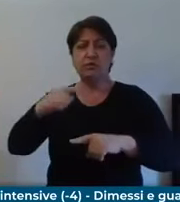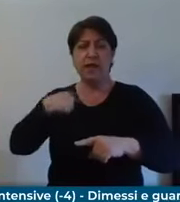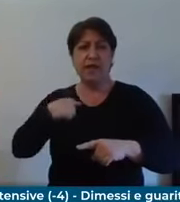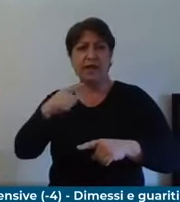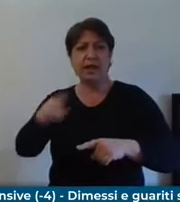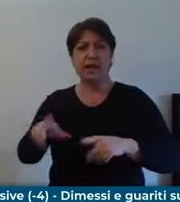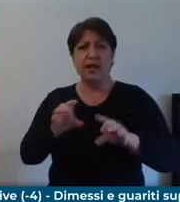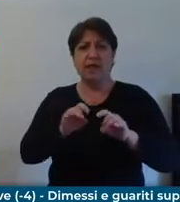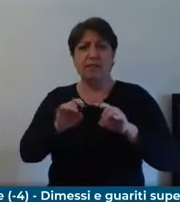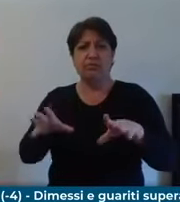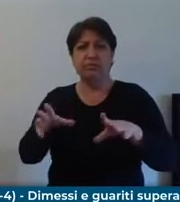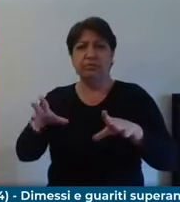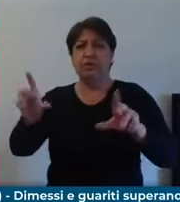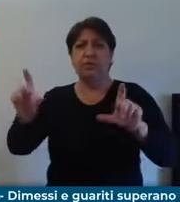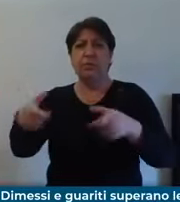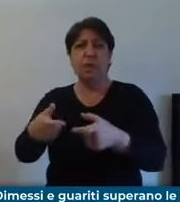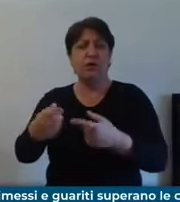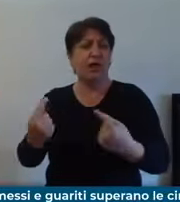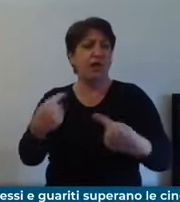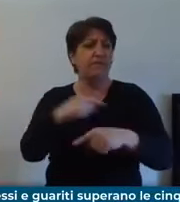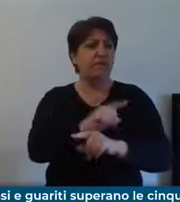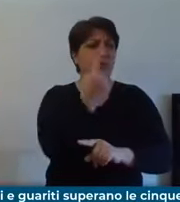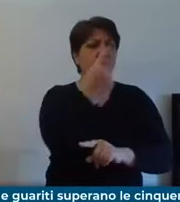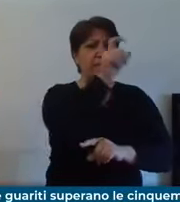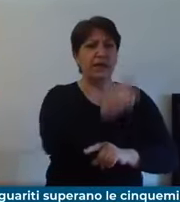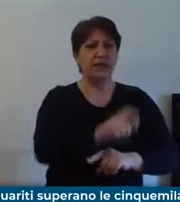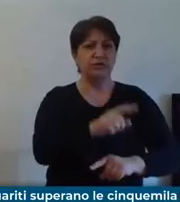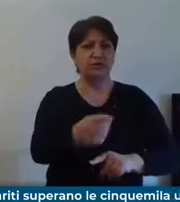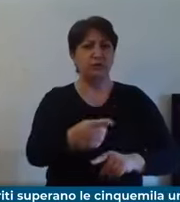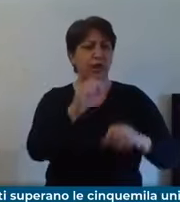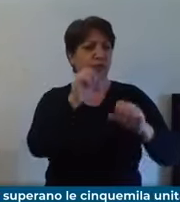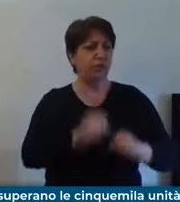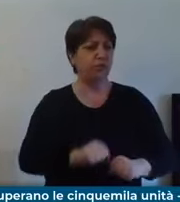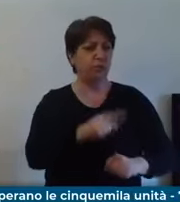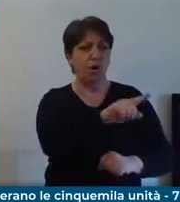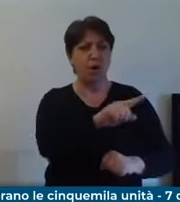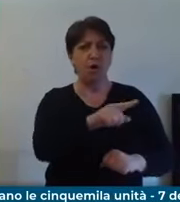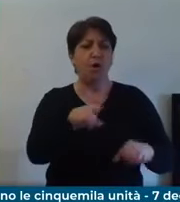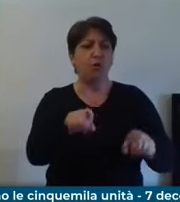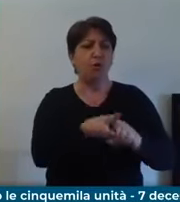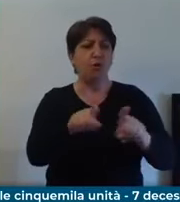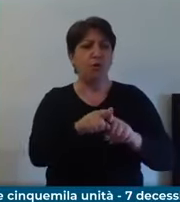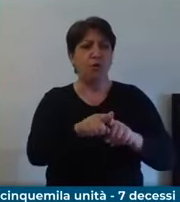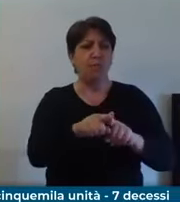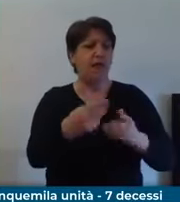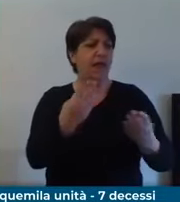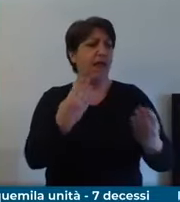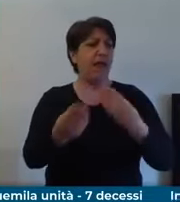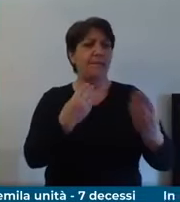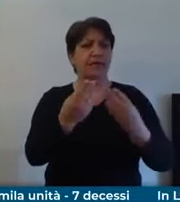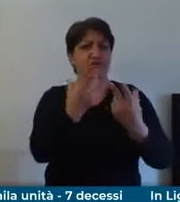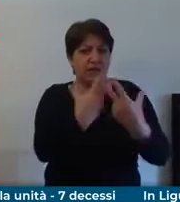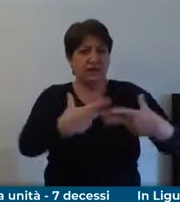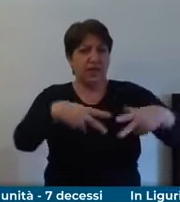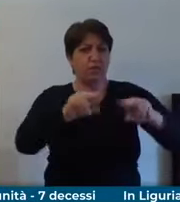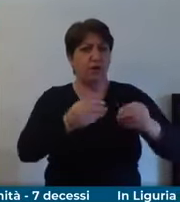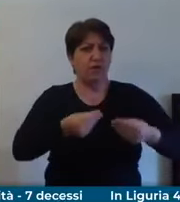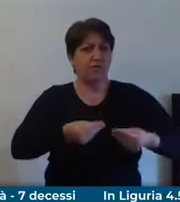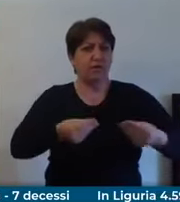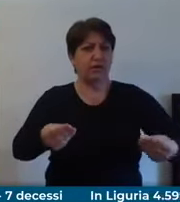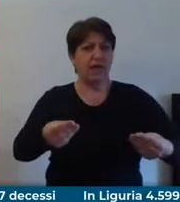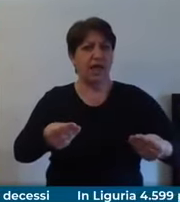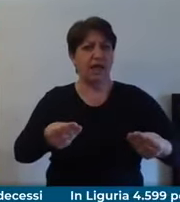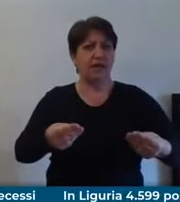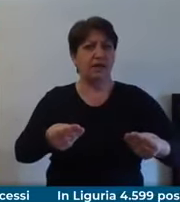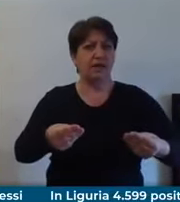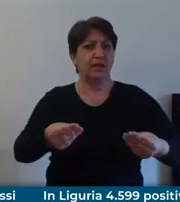questo problema. Scade, l'ha detto lei stesso, l'ordinanza sì. Domenica, vuol dire che da lunedì tutte le restrizioni spariscono?